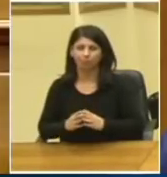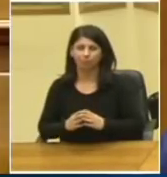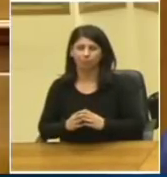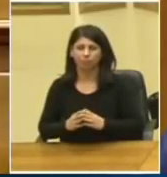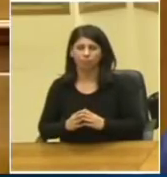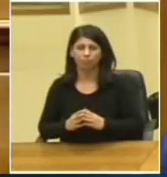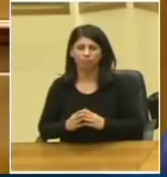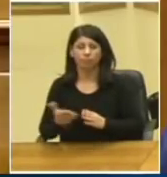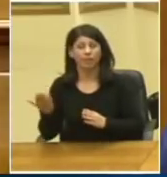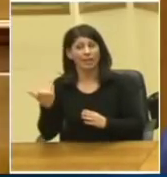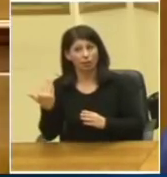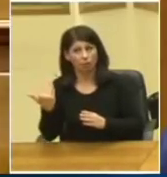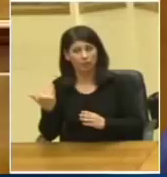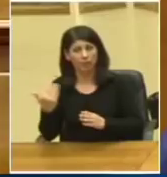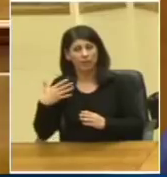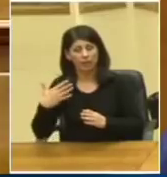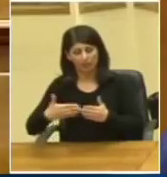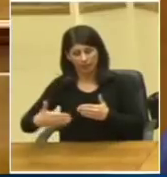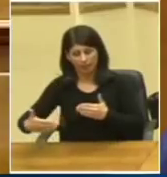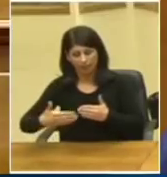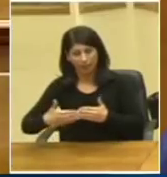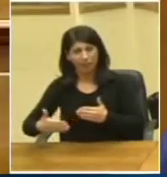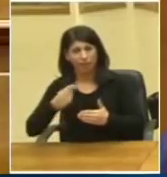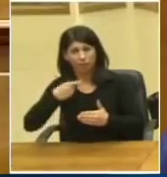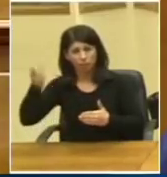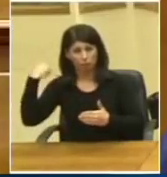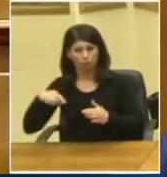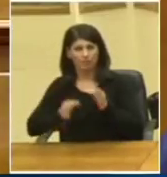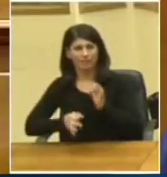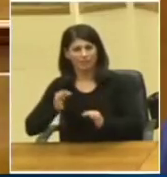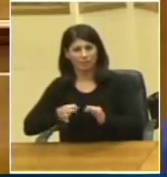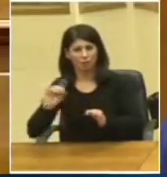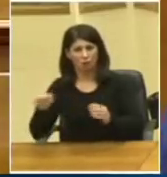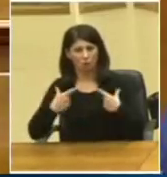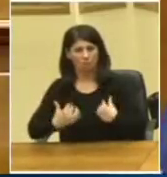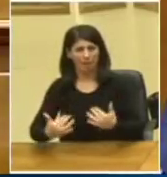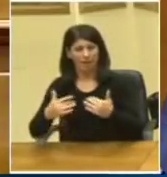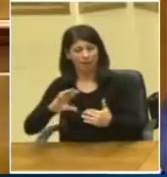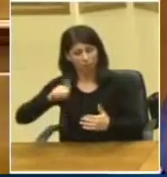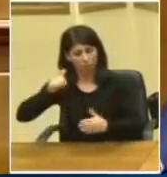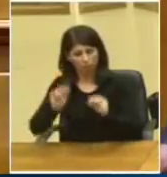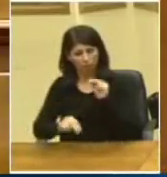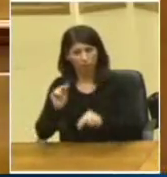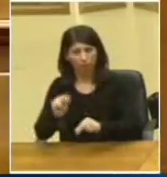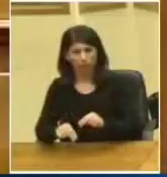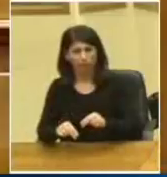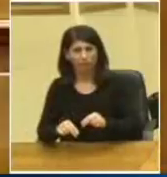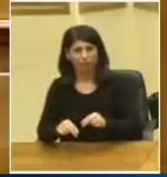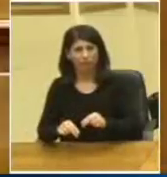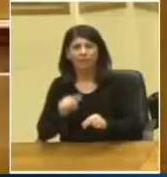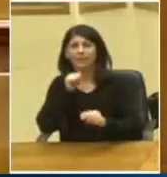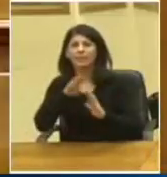λίγο πριν και κατά τη διάρκεια της προηγούμενης συζήτησης στον Ολομέλεια και της πρώτης ψηφοφορίας για τη